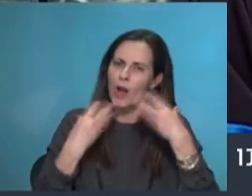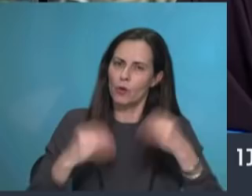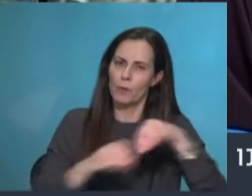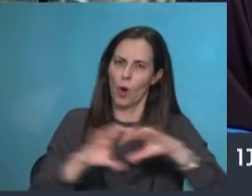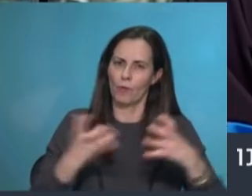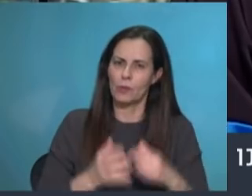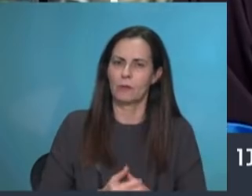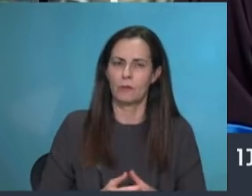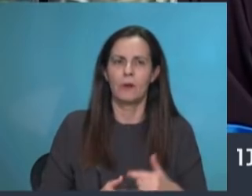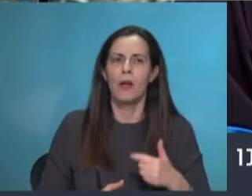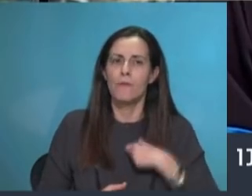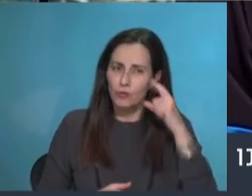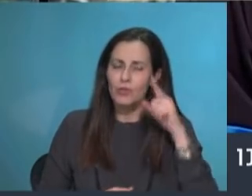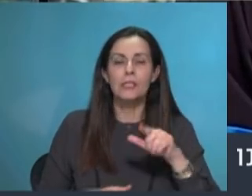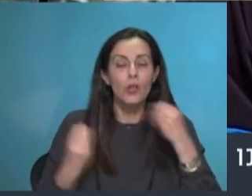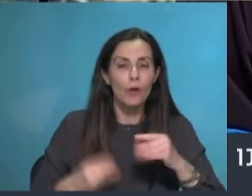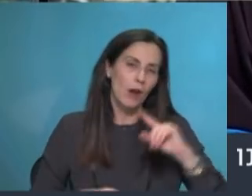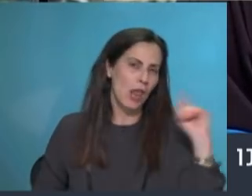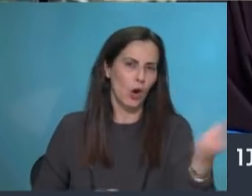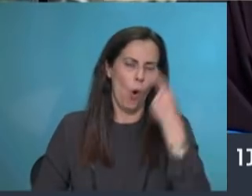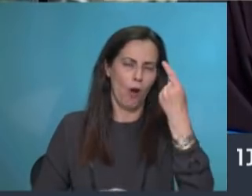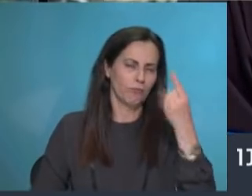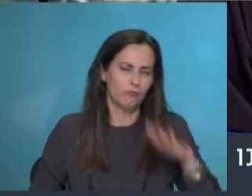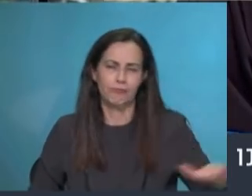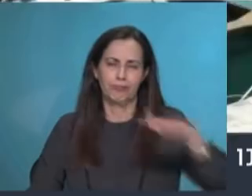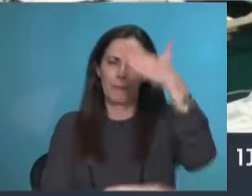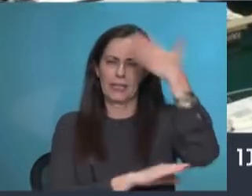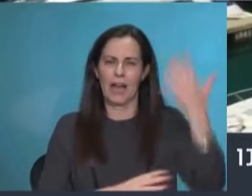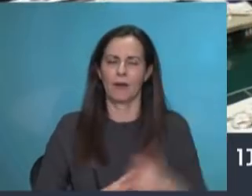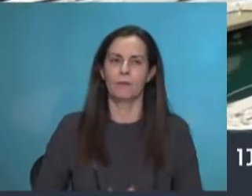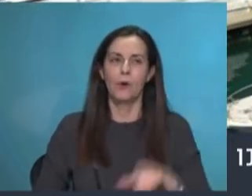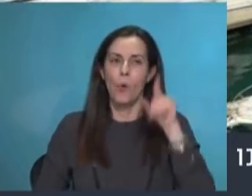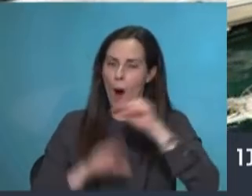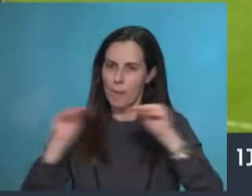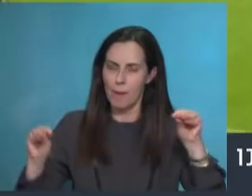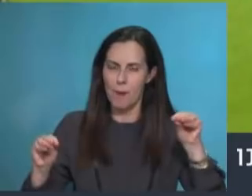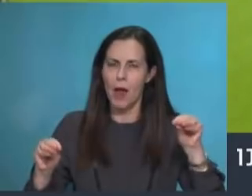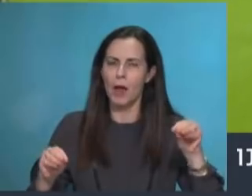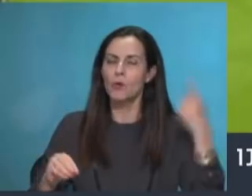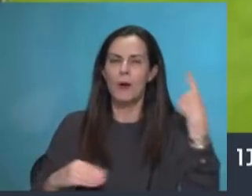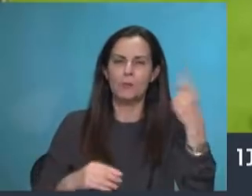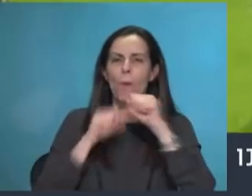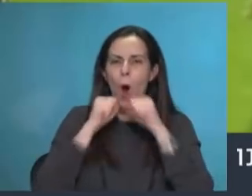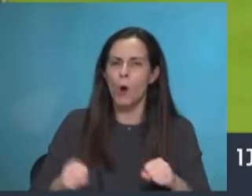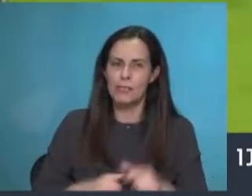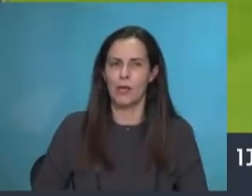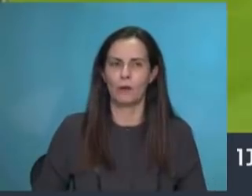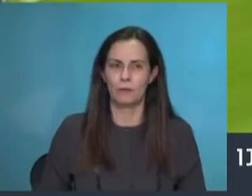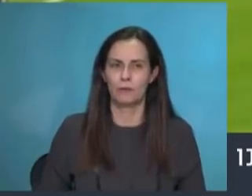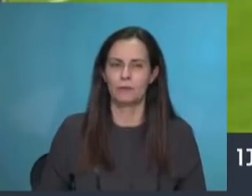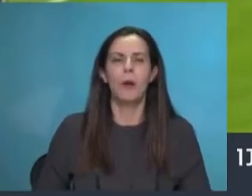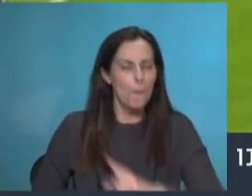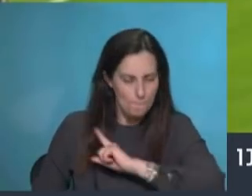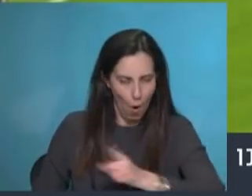like this. And I think it would be really, really nice for the whole country. הרצוג הוא גיבור כדורגל אוסטרי. הרצוג אל הכדור,